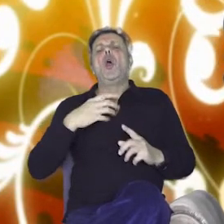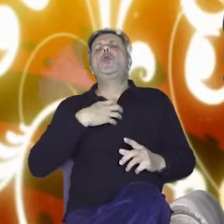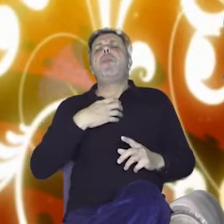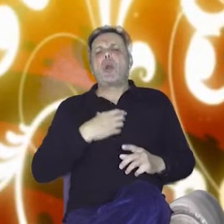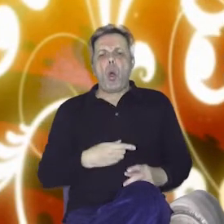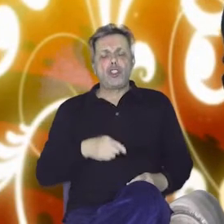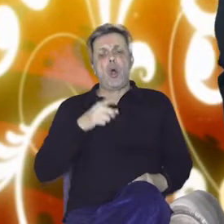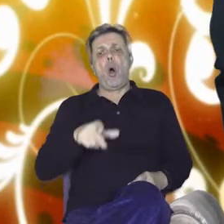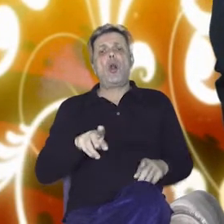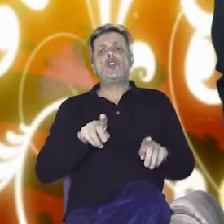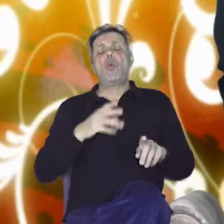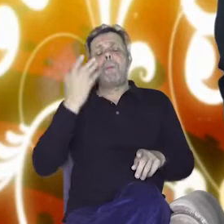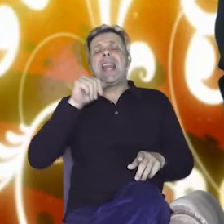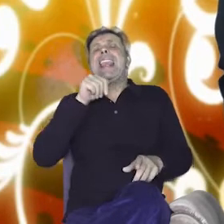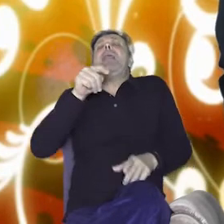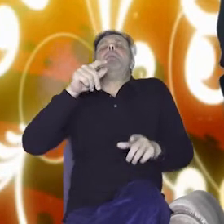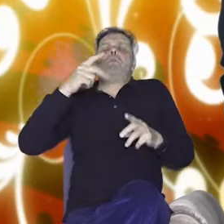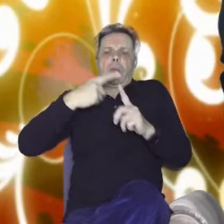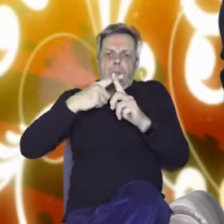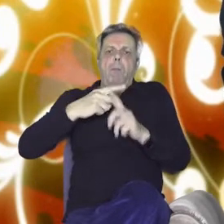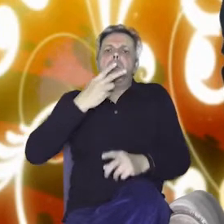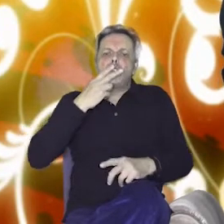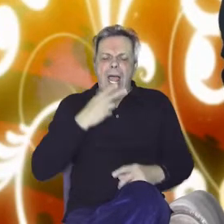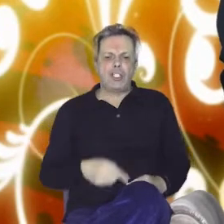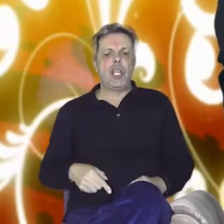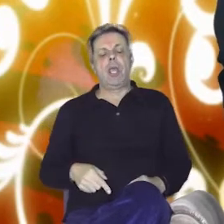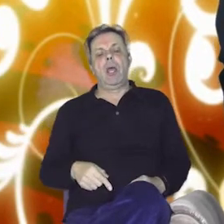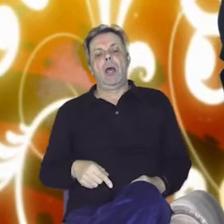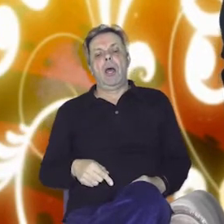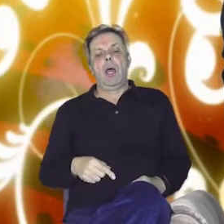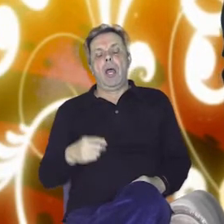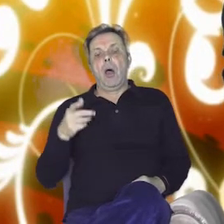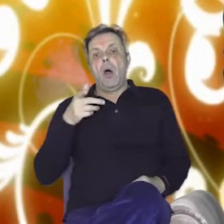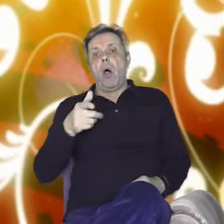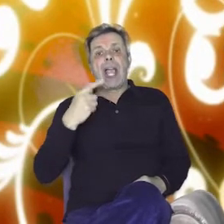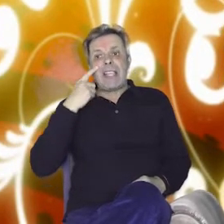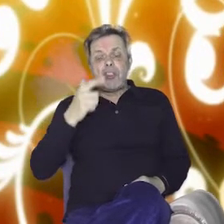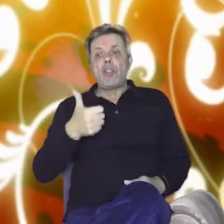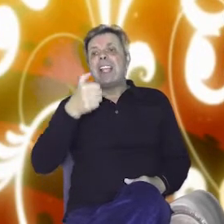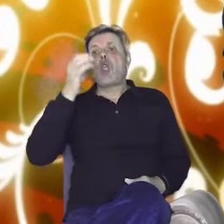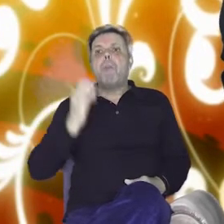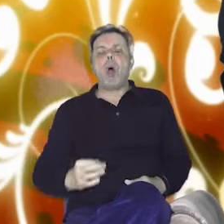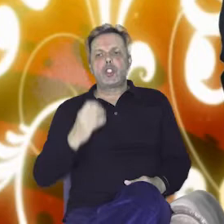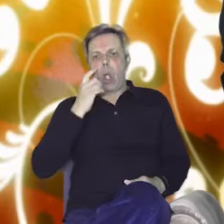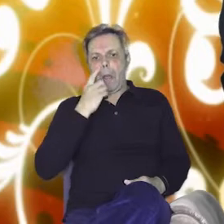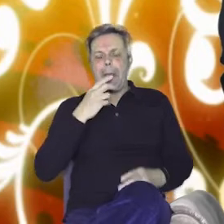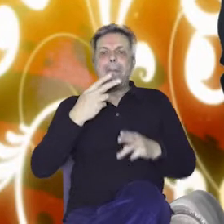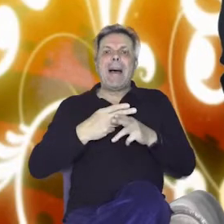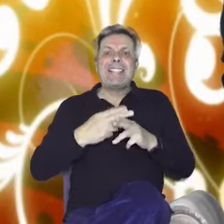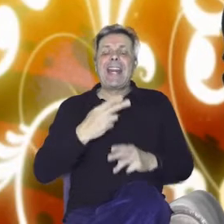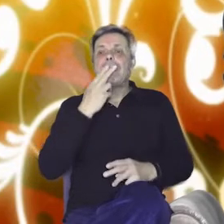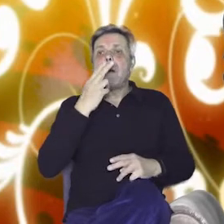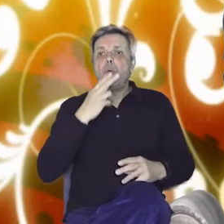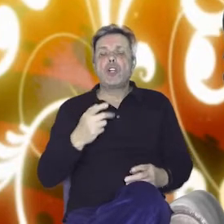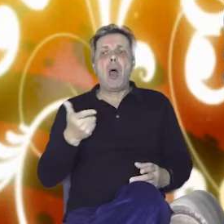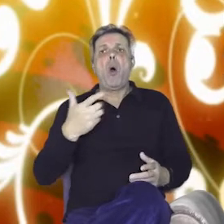i pušači. Ovaj moj glavni lik se, kad je vidio da gotovo 100% pacijenata puše, više se nije